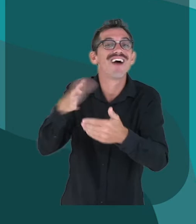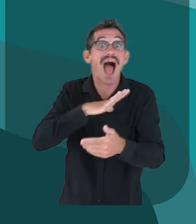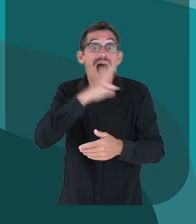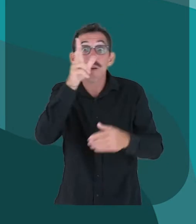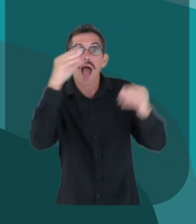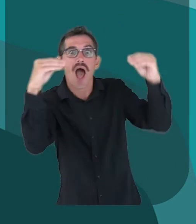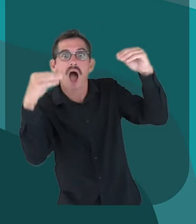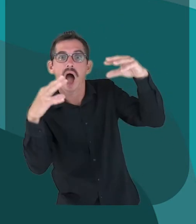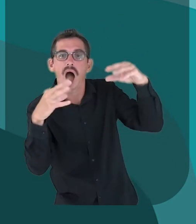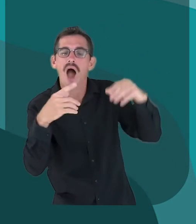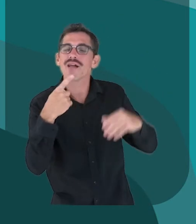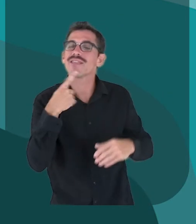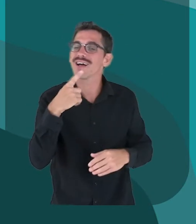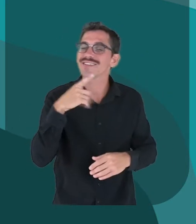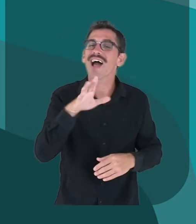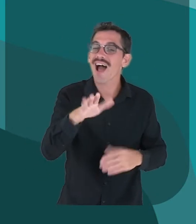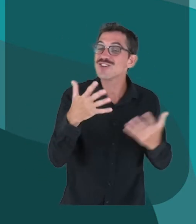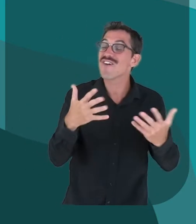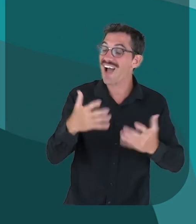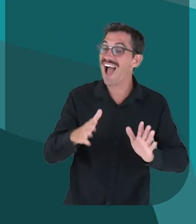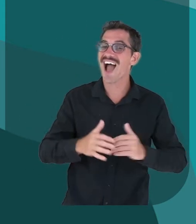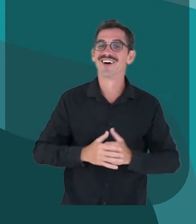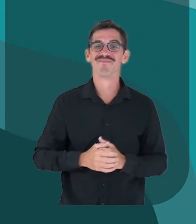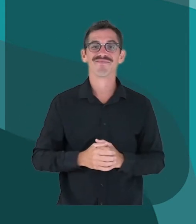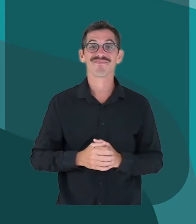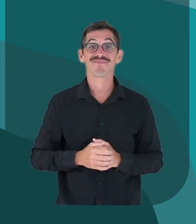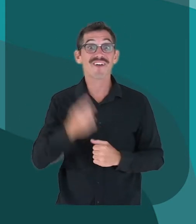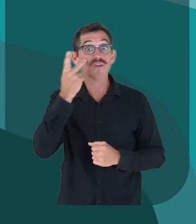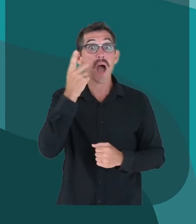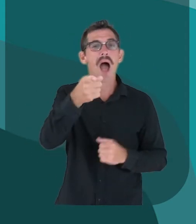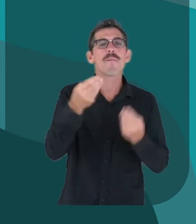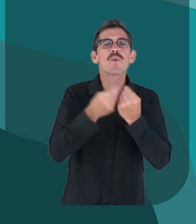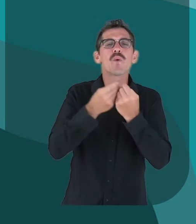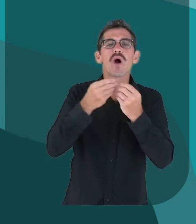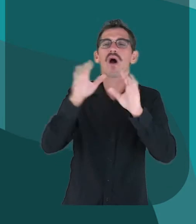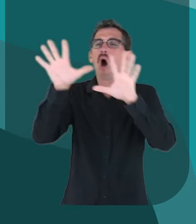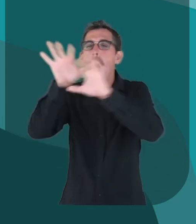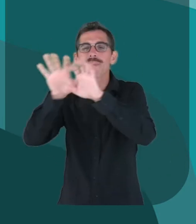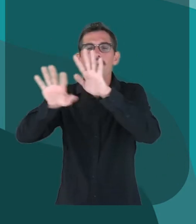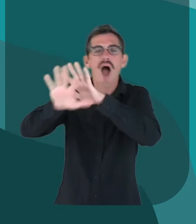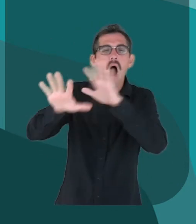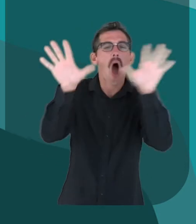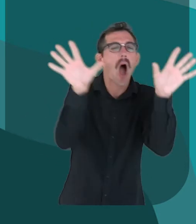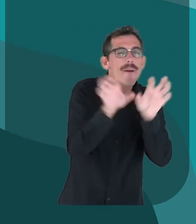où la lumière est souvent assez intéressante, tu vas avoir beaucoup de contrastes ou des